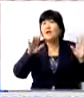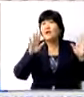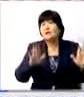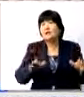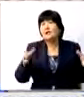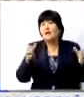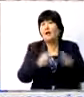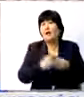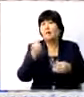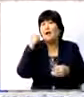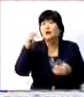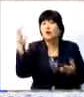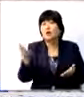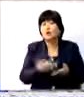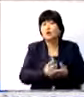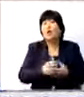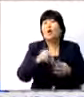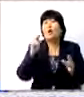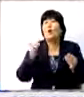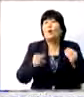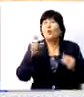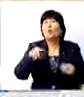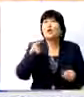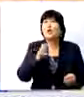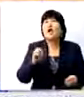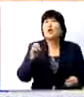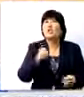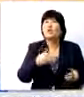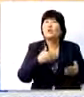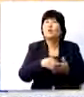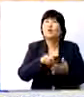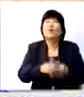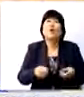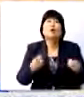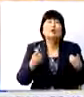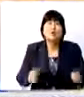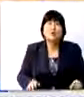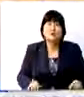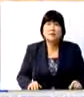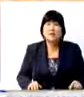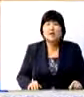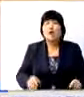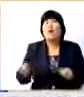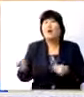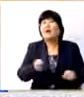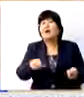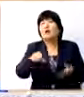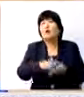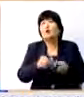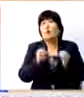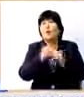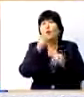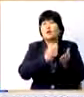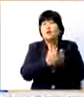Жергілікті команданың жеңіске жетуіне клуб ойыншысы Мұрат Ешвановтың қосқан үлесі зор. Хоккейге қатысып жүрген 10 жылдан асты уже.